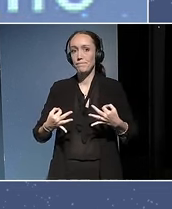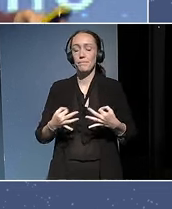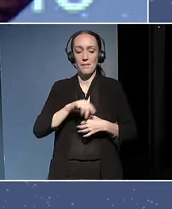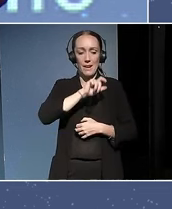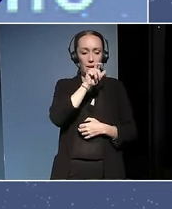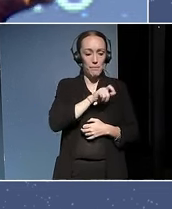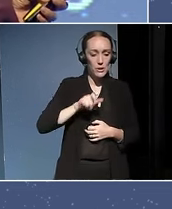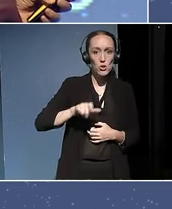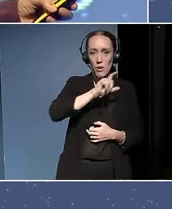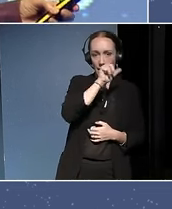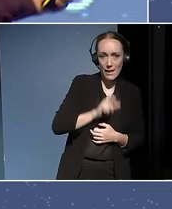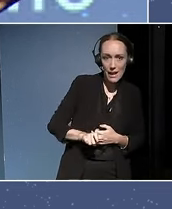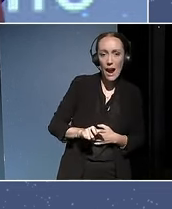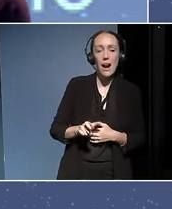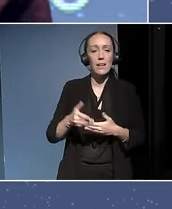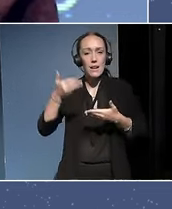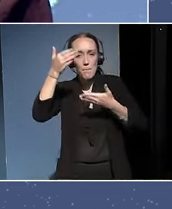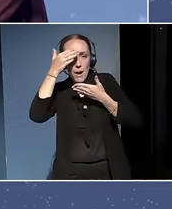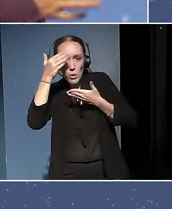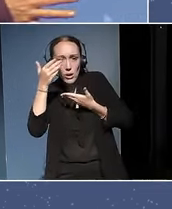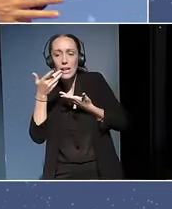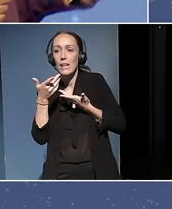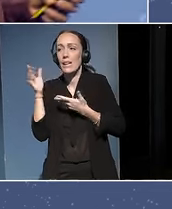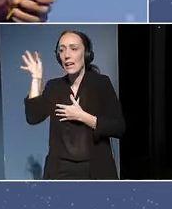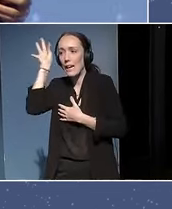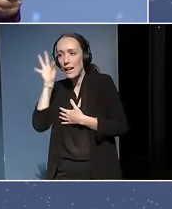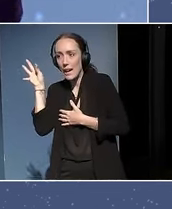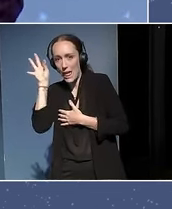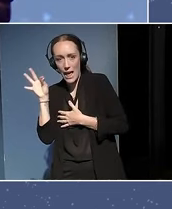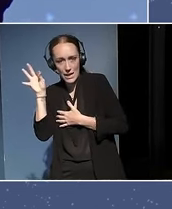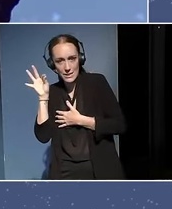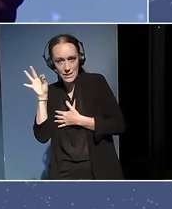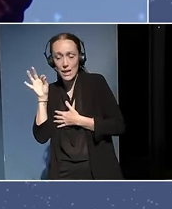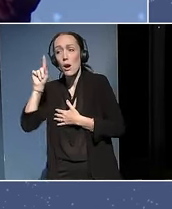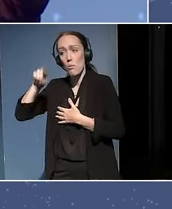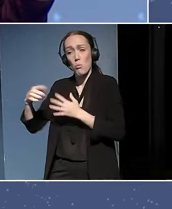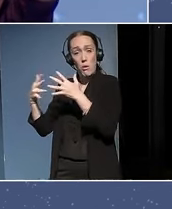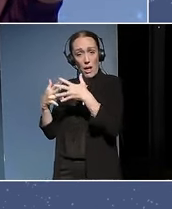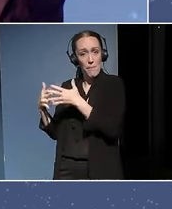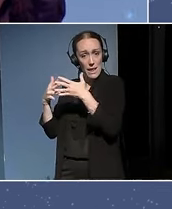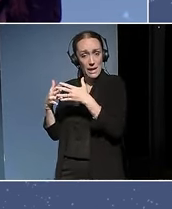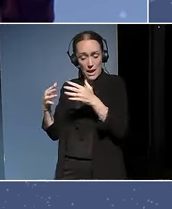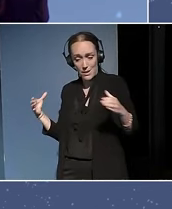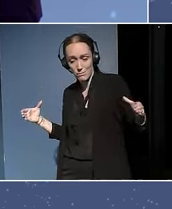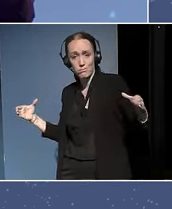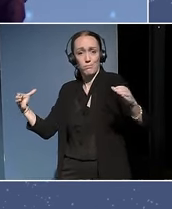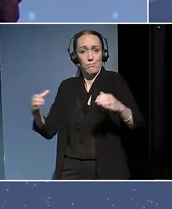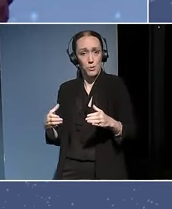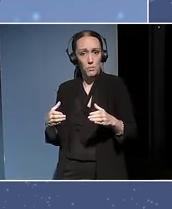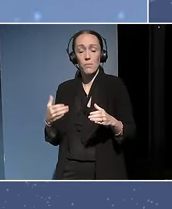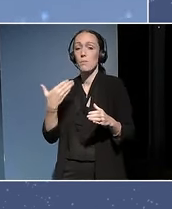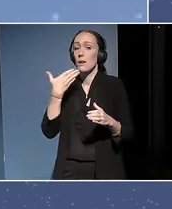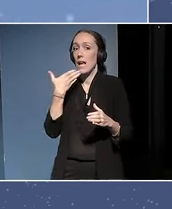italiani marocchini inglesi e anche americani grazie ad una